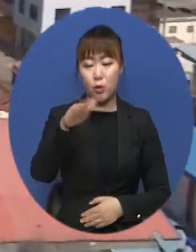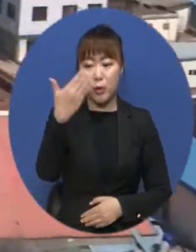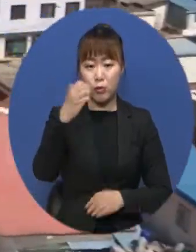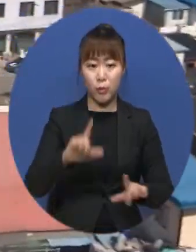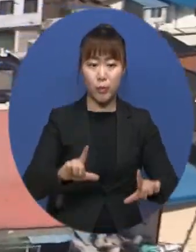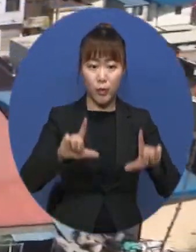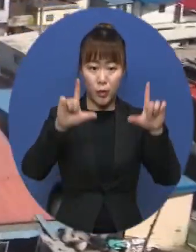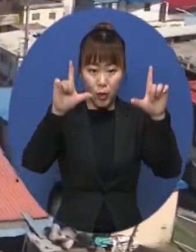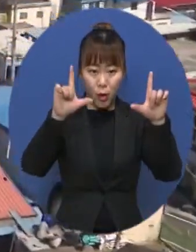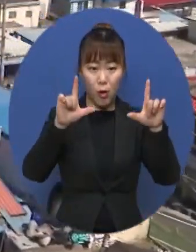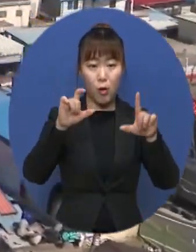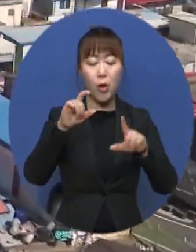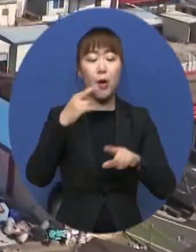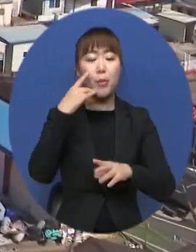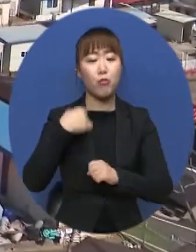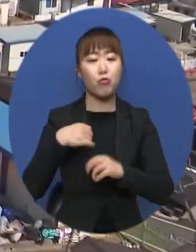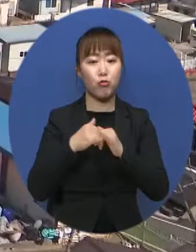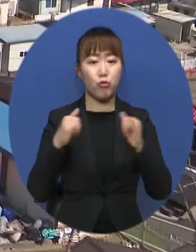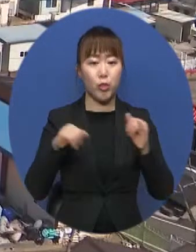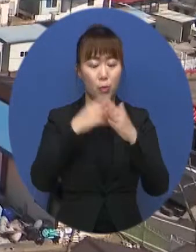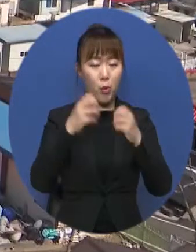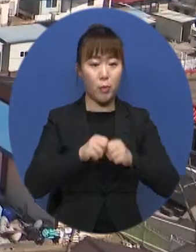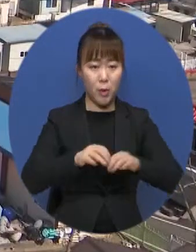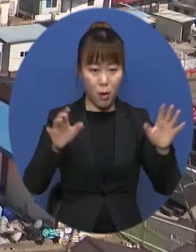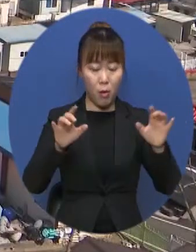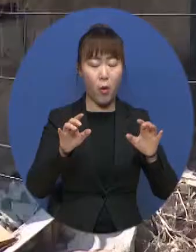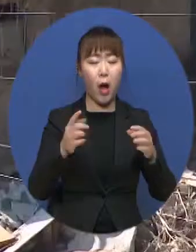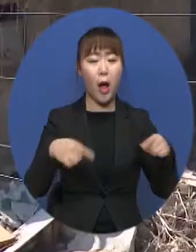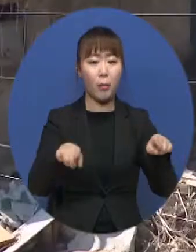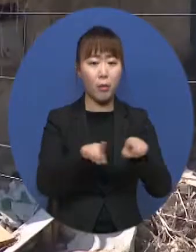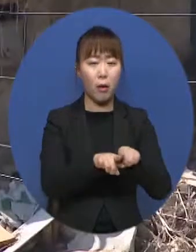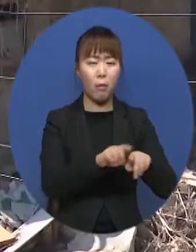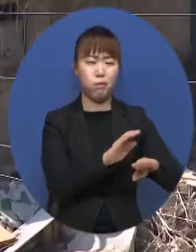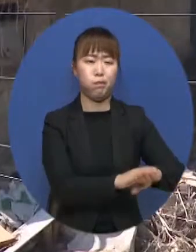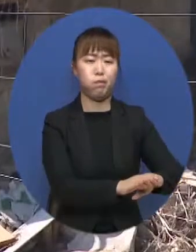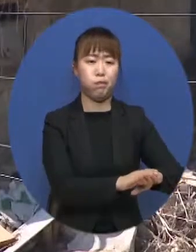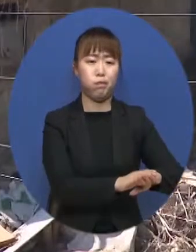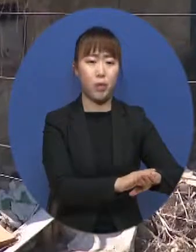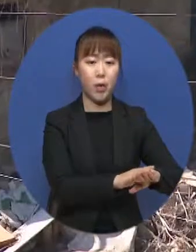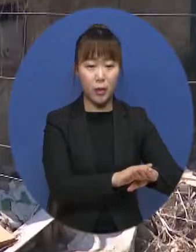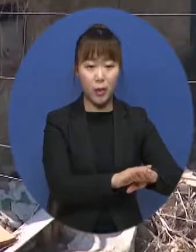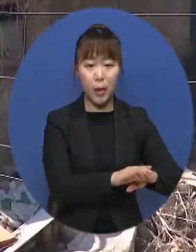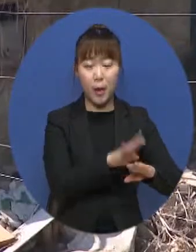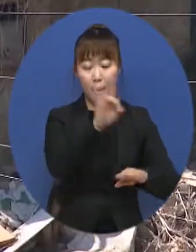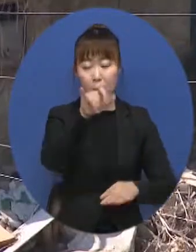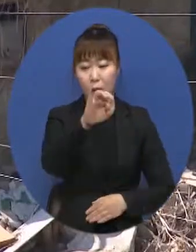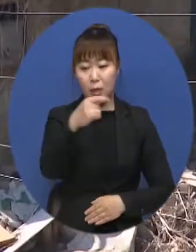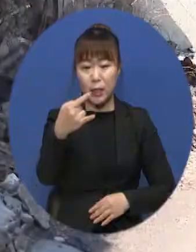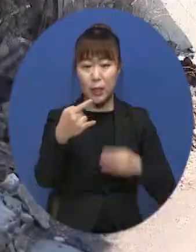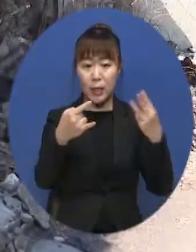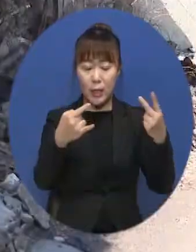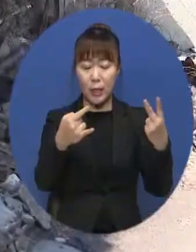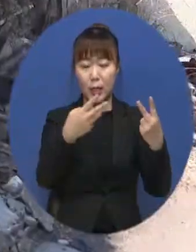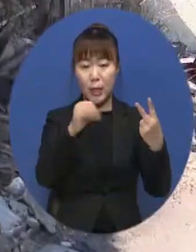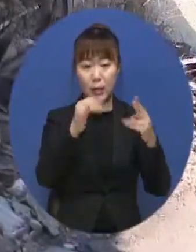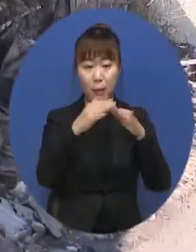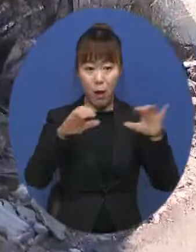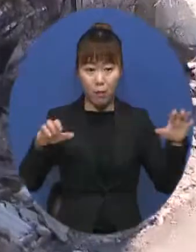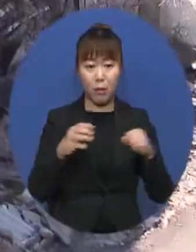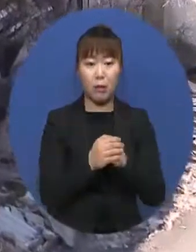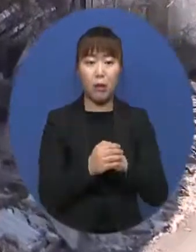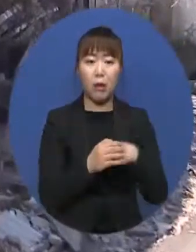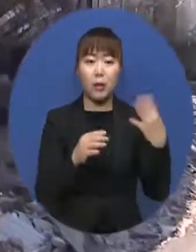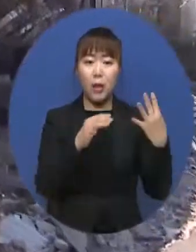1990년대 주한미군 철수와 함께 수십 년간 방치된 100의 1위 마을. 이젠 내 집 중 한 곳은 빈집일